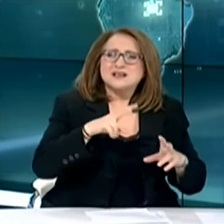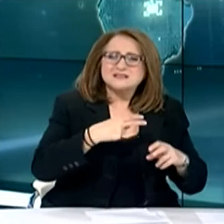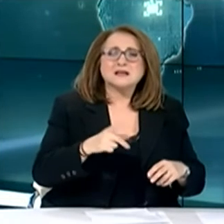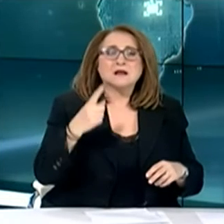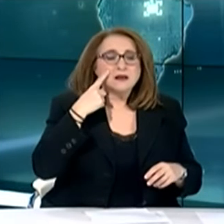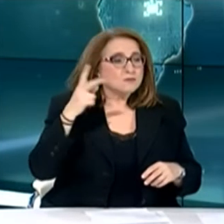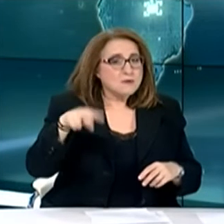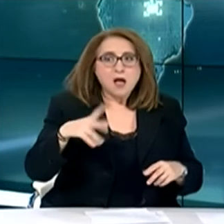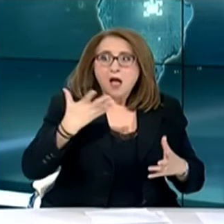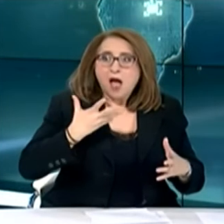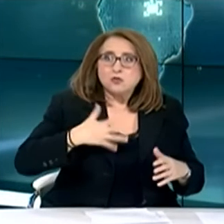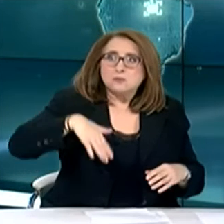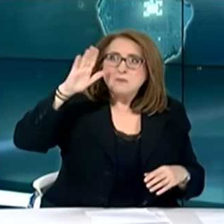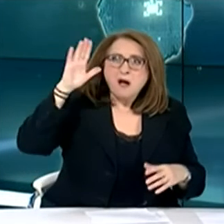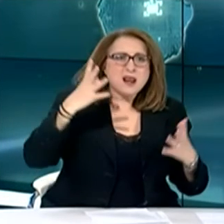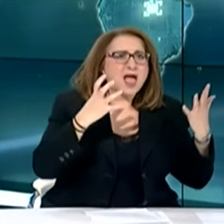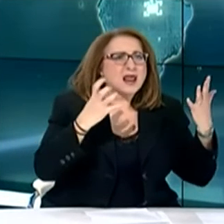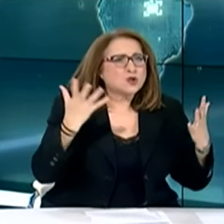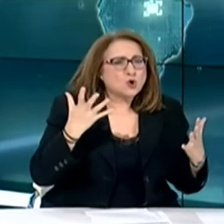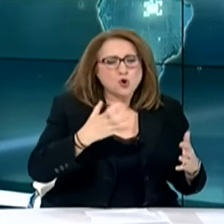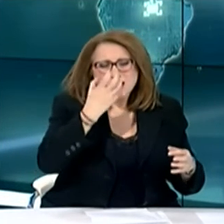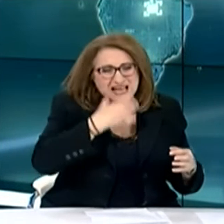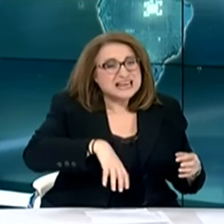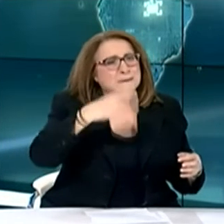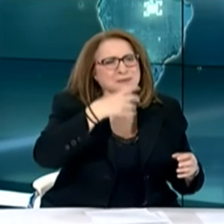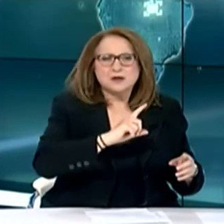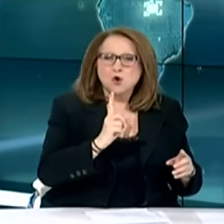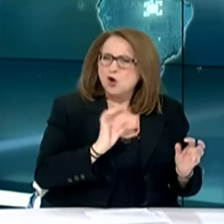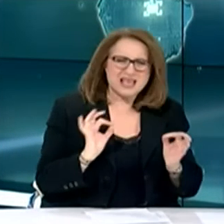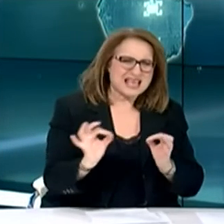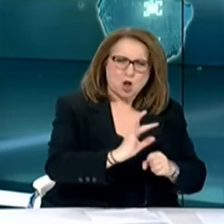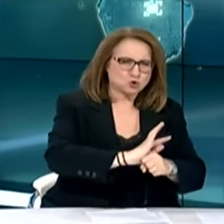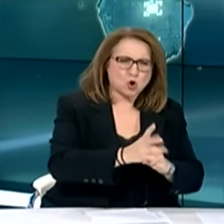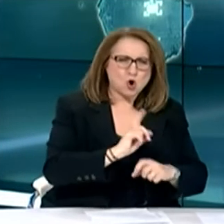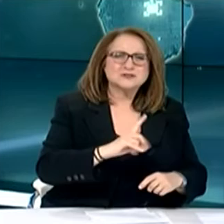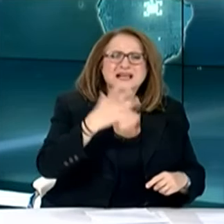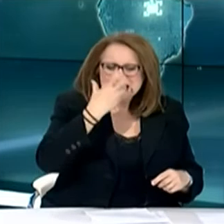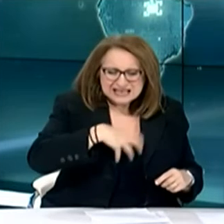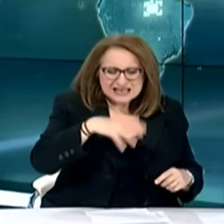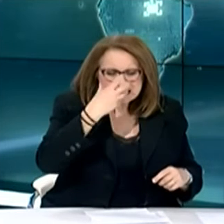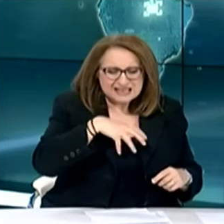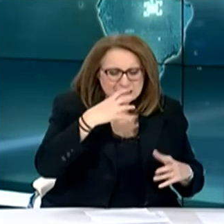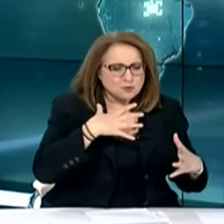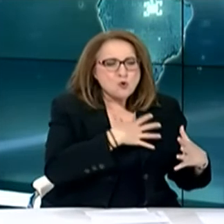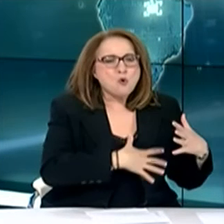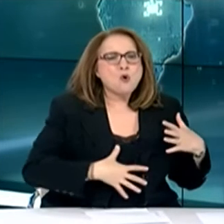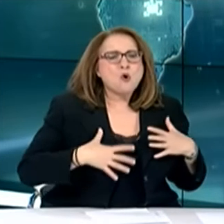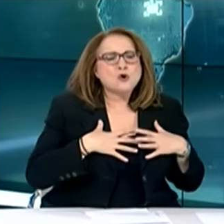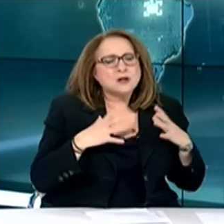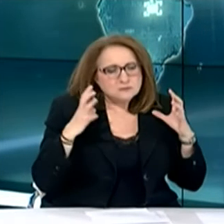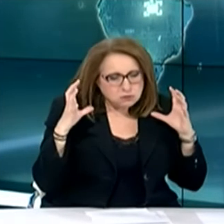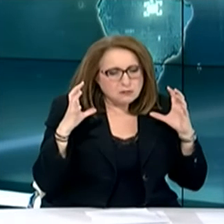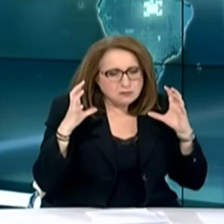είναι πολύ βαριά, είναι ηλικίας άνω των 90 και υπάρχει μια κατά κάποιο τρόπο φυσική φθορά του οργανισμού,